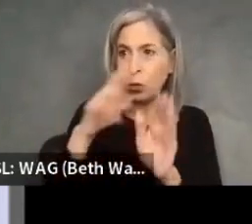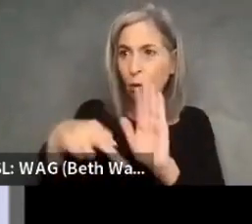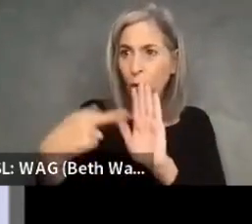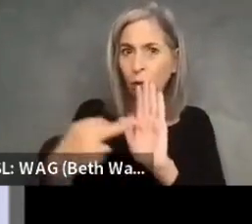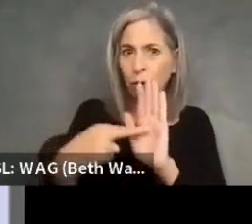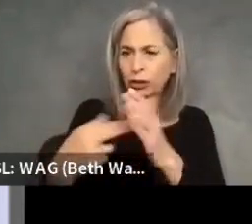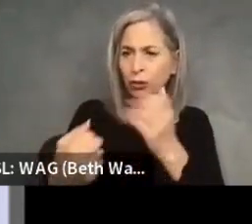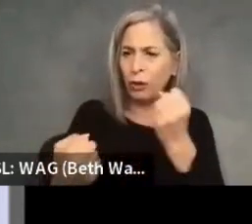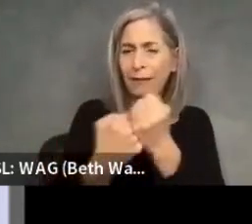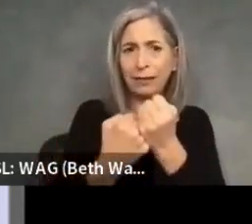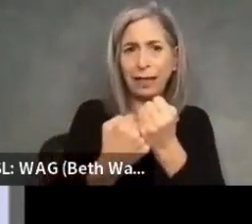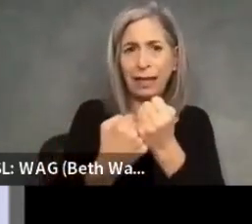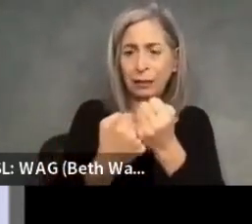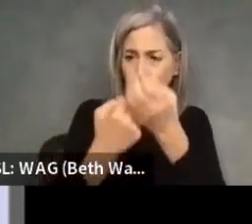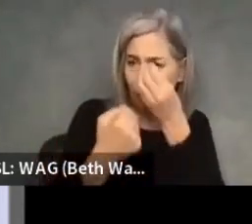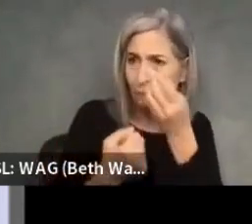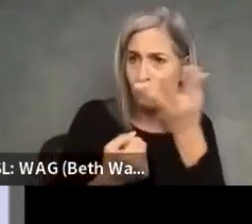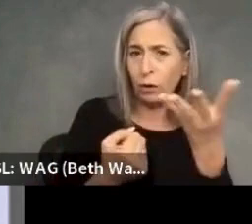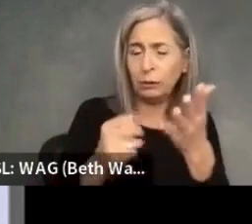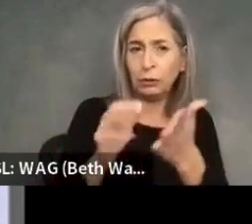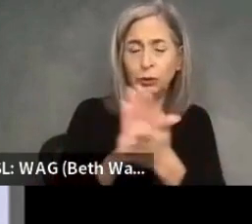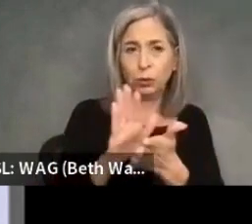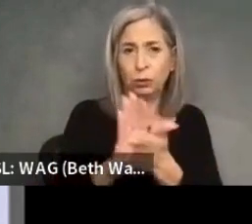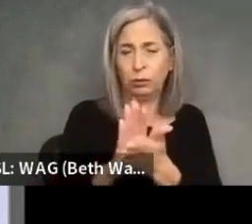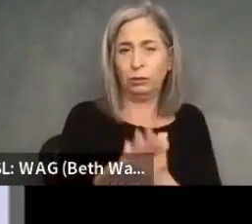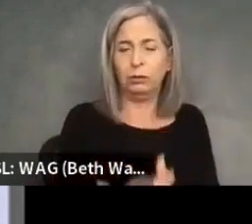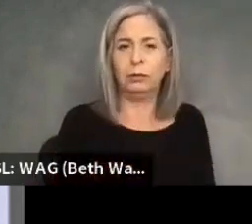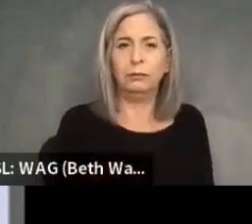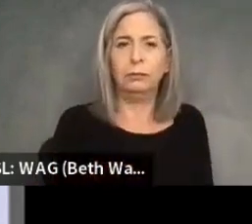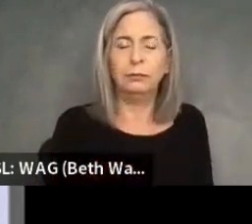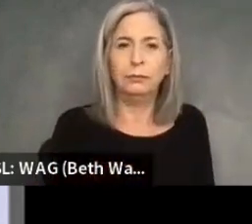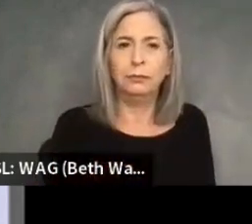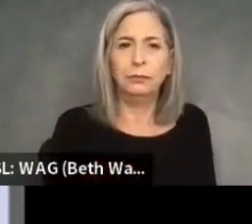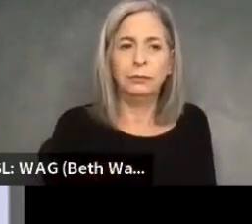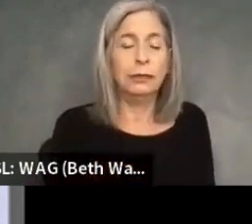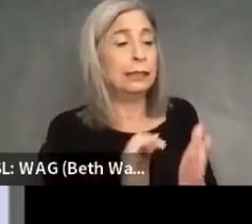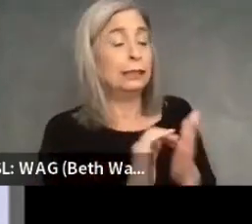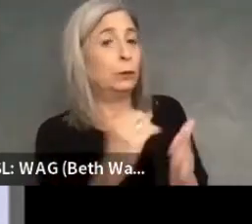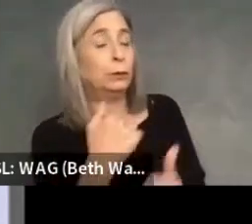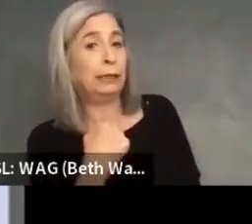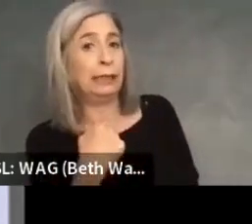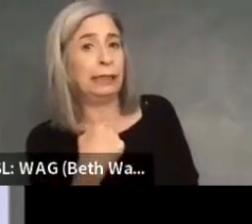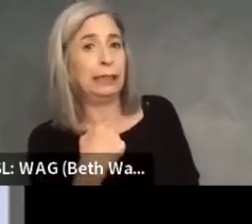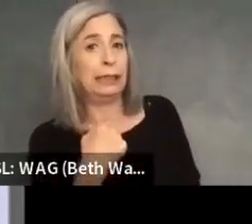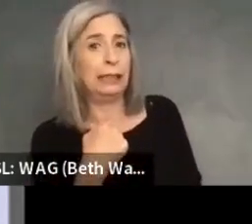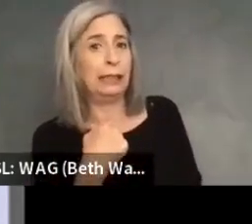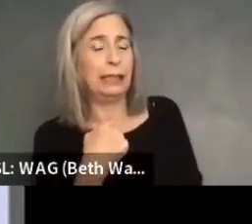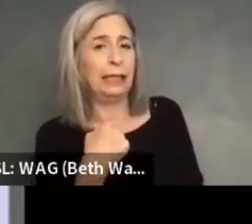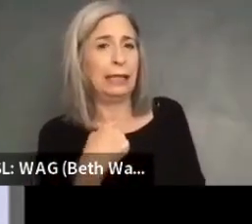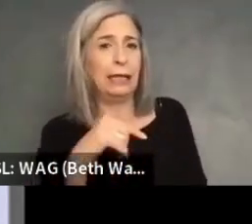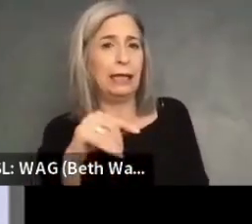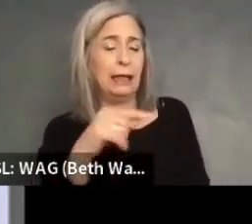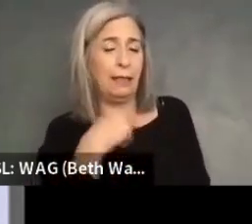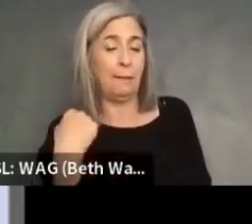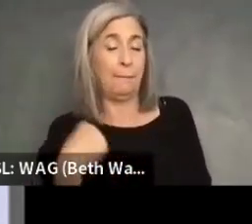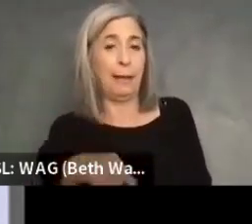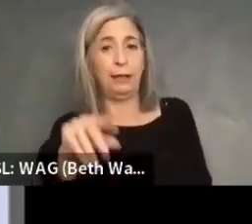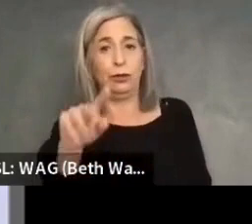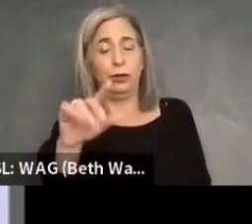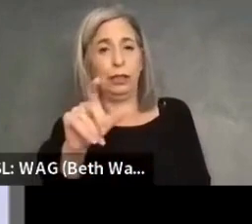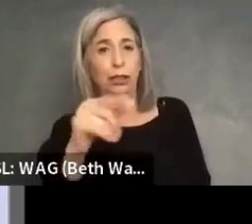作为家长，如果你发现你有这方面的困难或需求的话，你必须告诉学